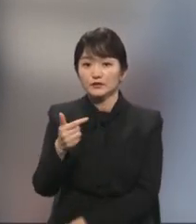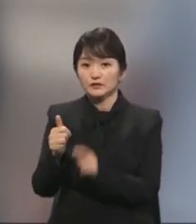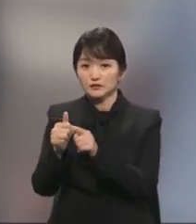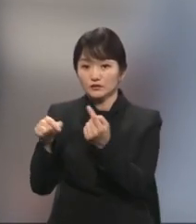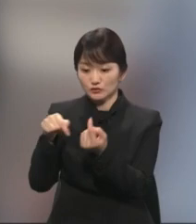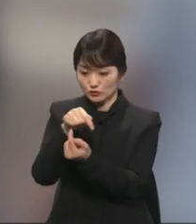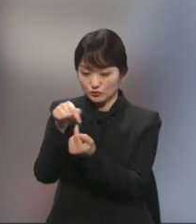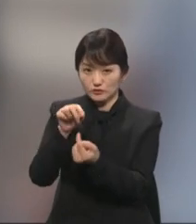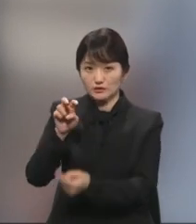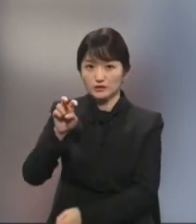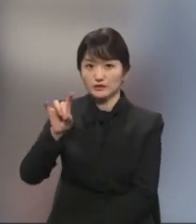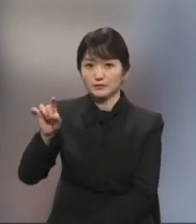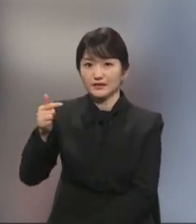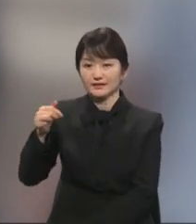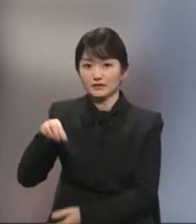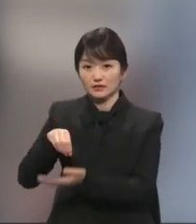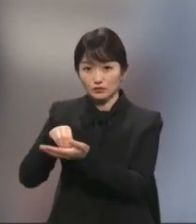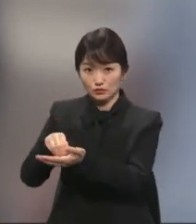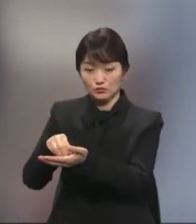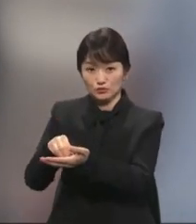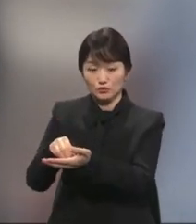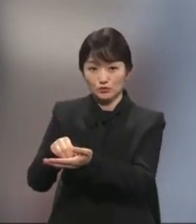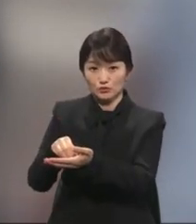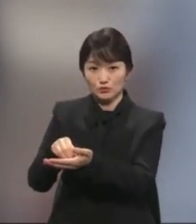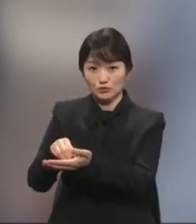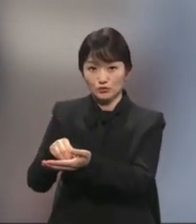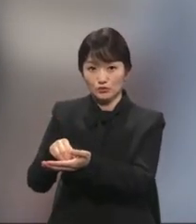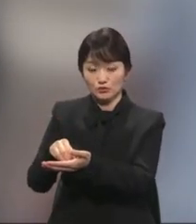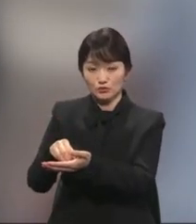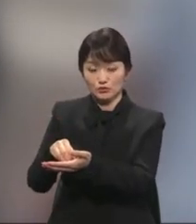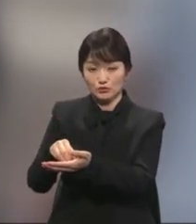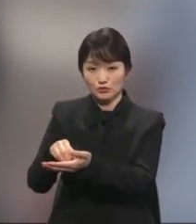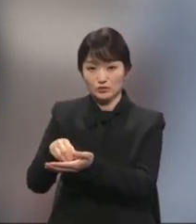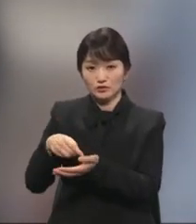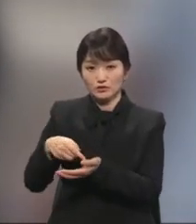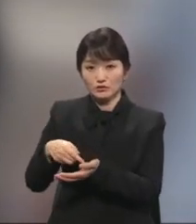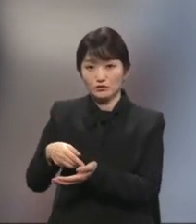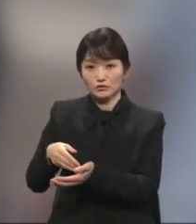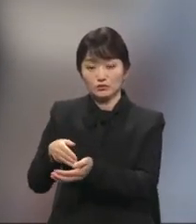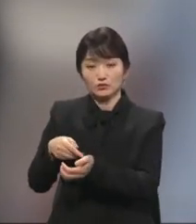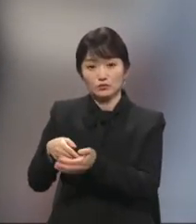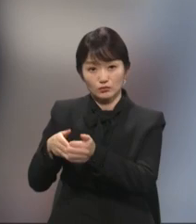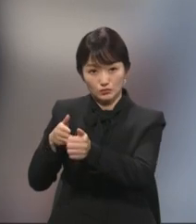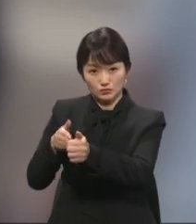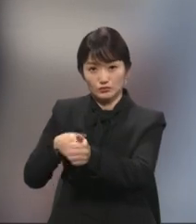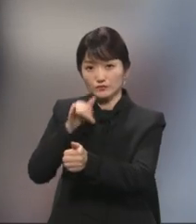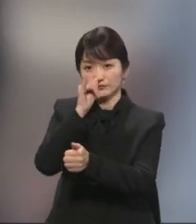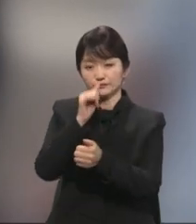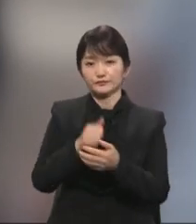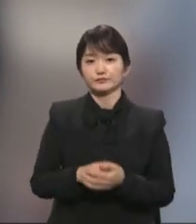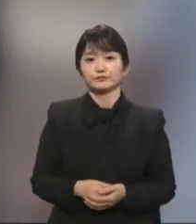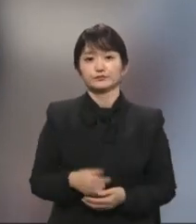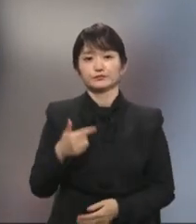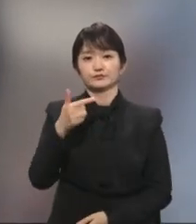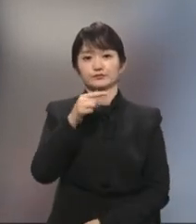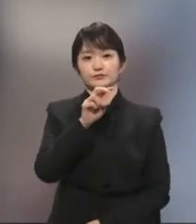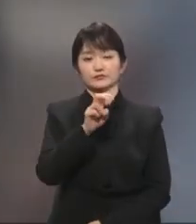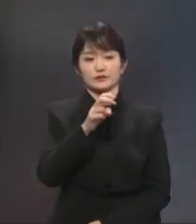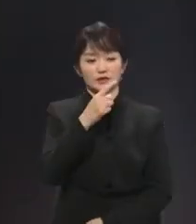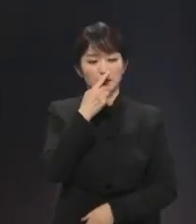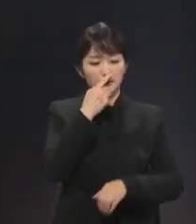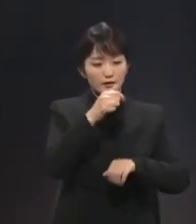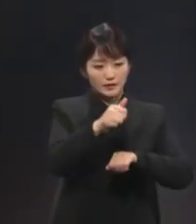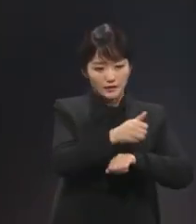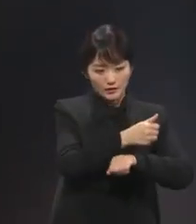매너에 등록하라고 권했다 뭐 이렇게 지금 파악이 되고 있는 상황이죠네 어 남시 팬싱 학원과